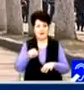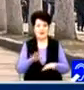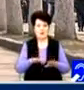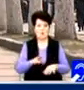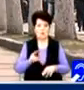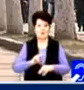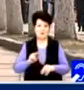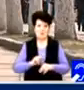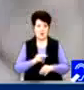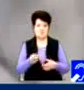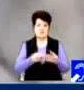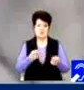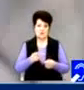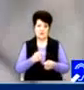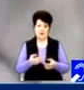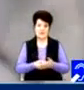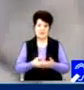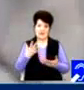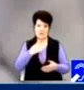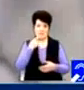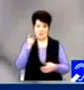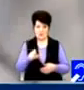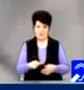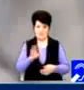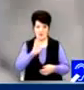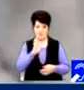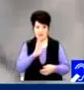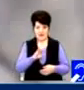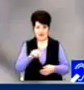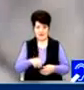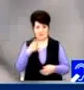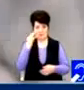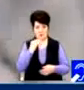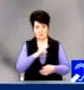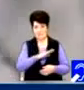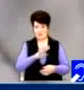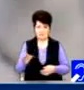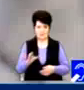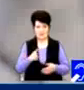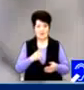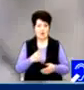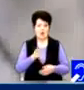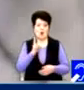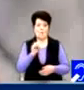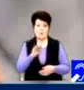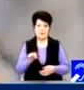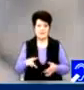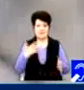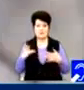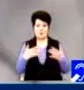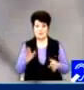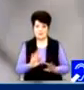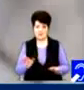un mesaj și către autorități dragi politicieni femeile din Moldova nu au nevoie de spoturi complimente și concerte